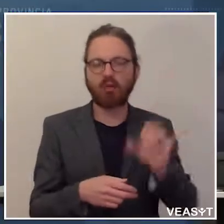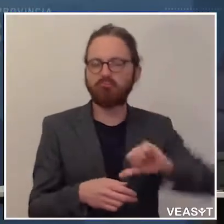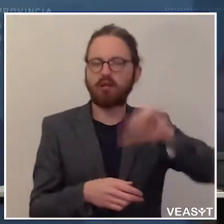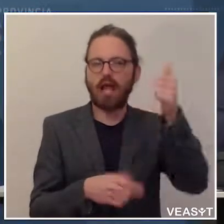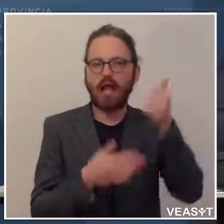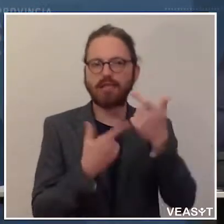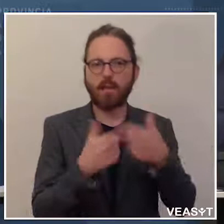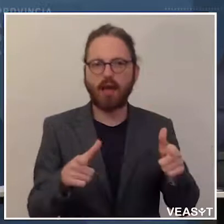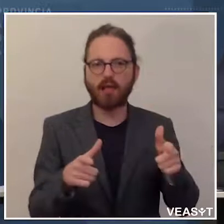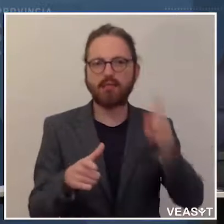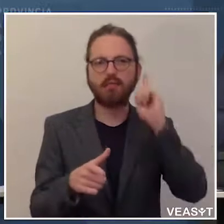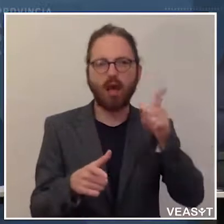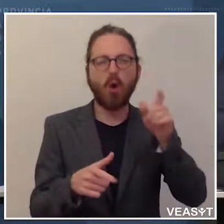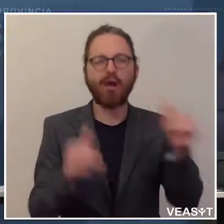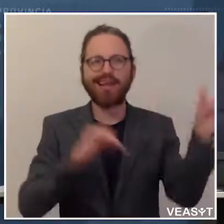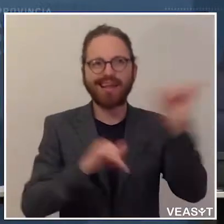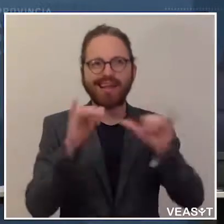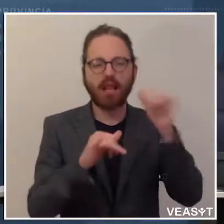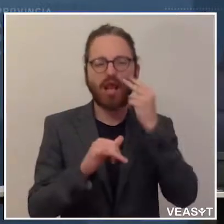internazionale fornendo